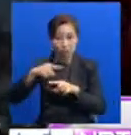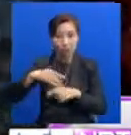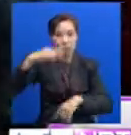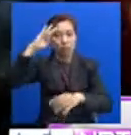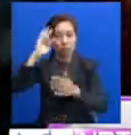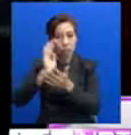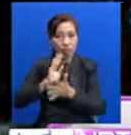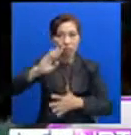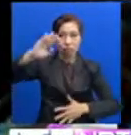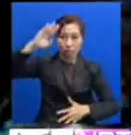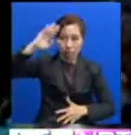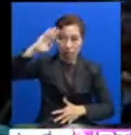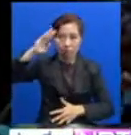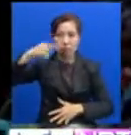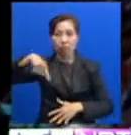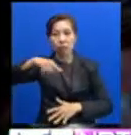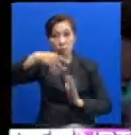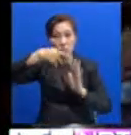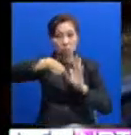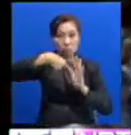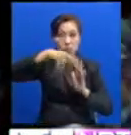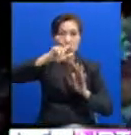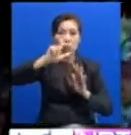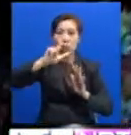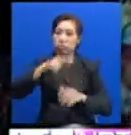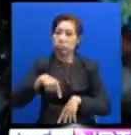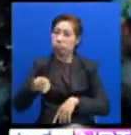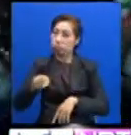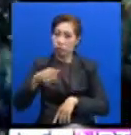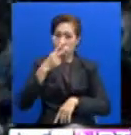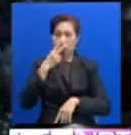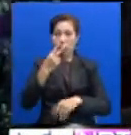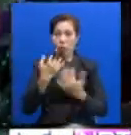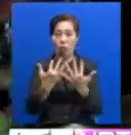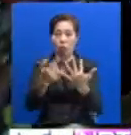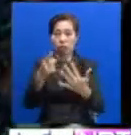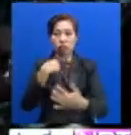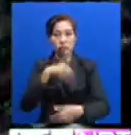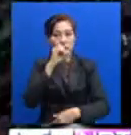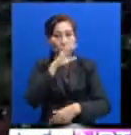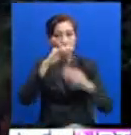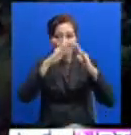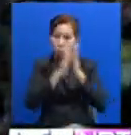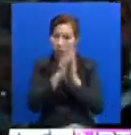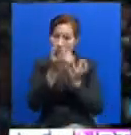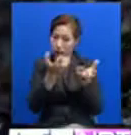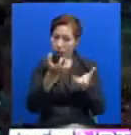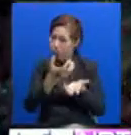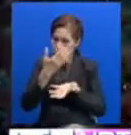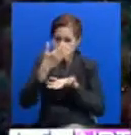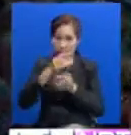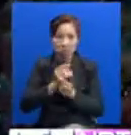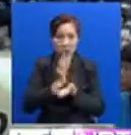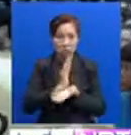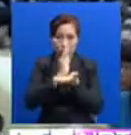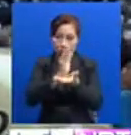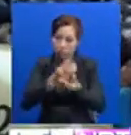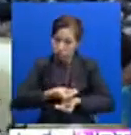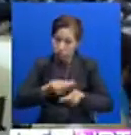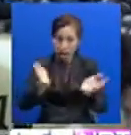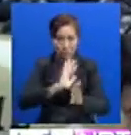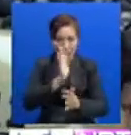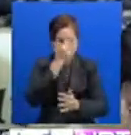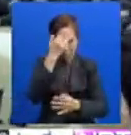ภูธรเมืองพิษณุโลกต้องสั่งหยุดการแจกเนื่องจากเกรงว่าอาจเกิดการชุลมุนและอุบัติเหตุขณะที่